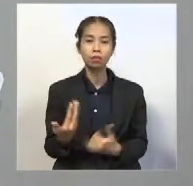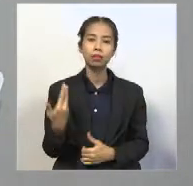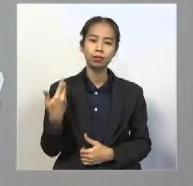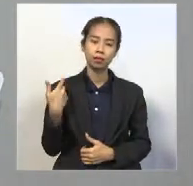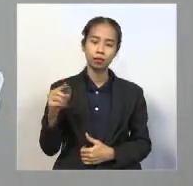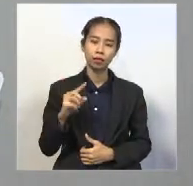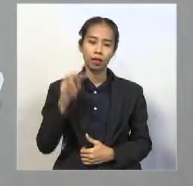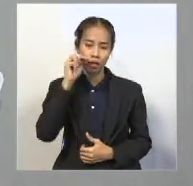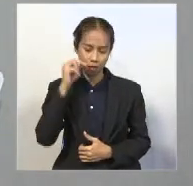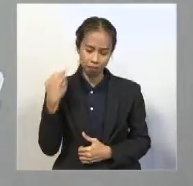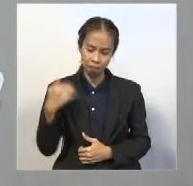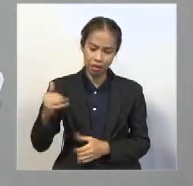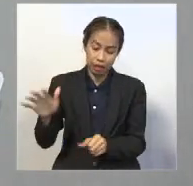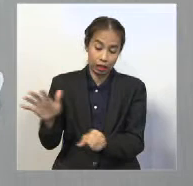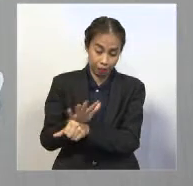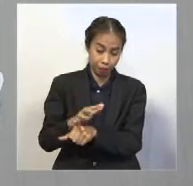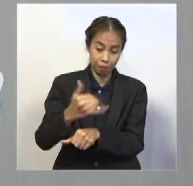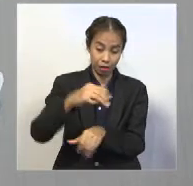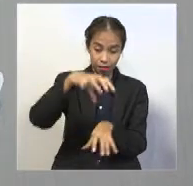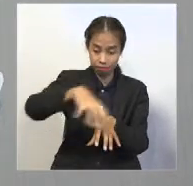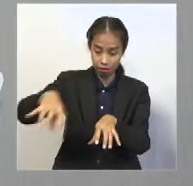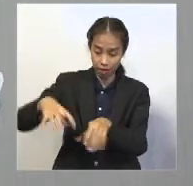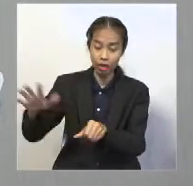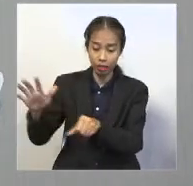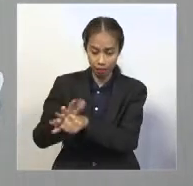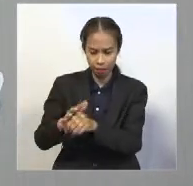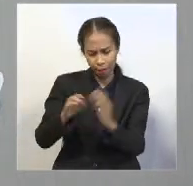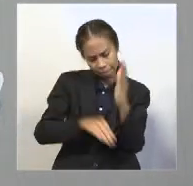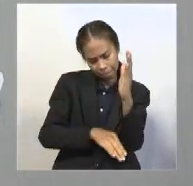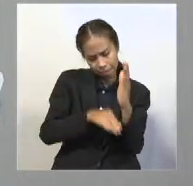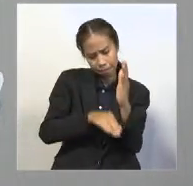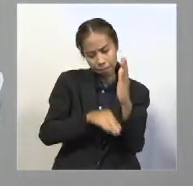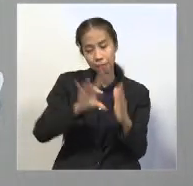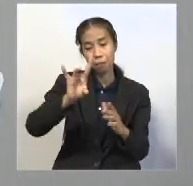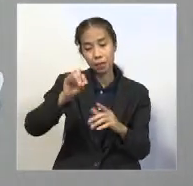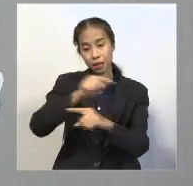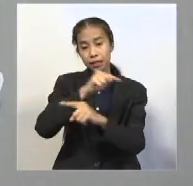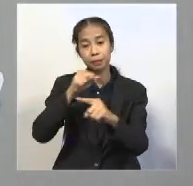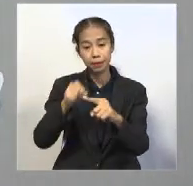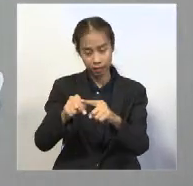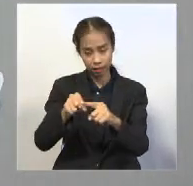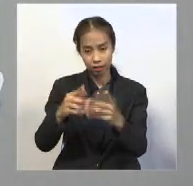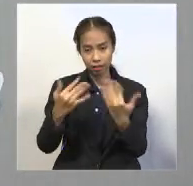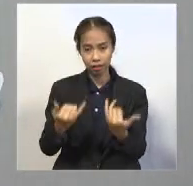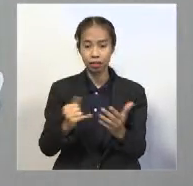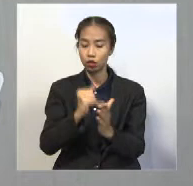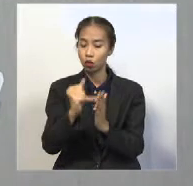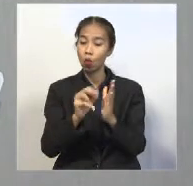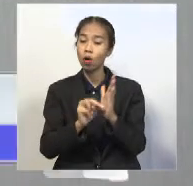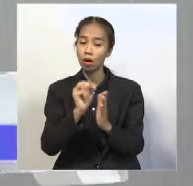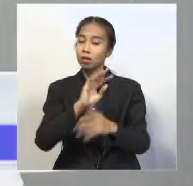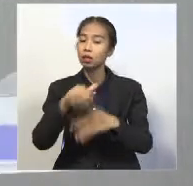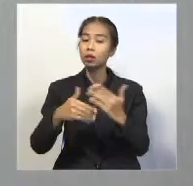างก็มีปริมาณน้ำเต็มหลายเกือบ 80% ฮะตอนนี้ 80 กว่า%แล้วที่ทั้งจังหวัดเพ